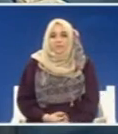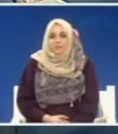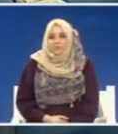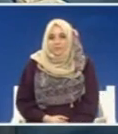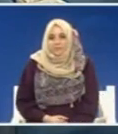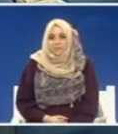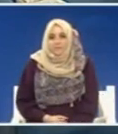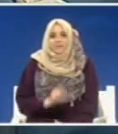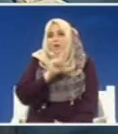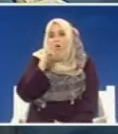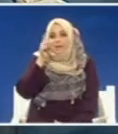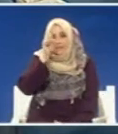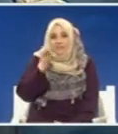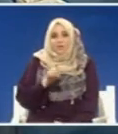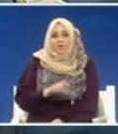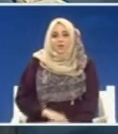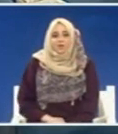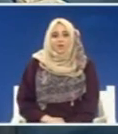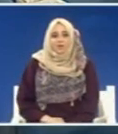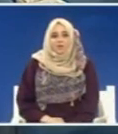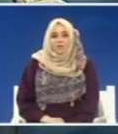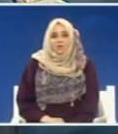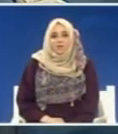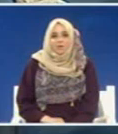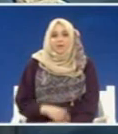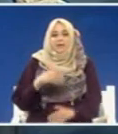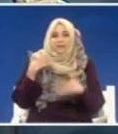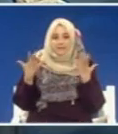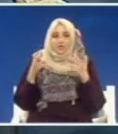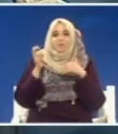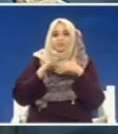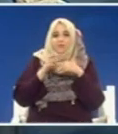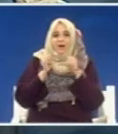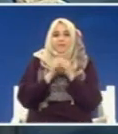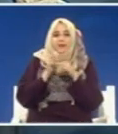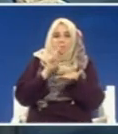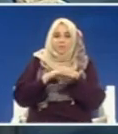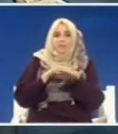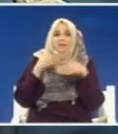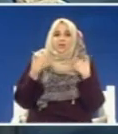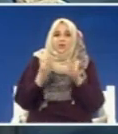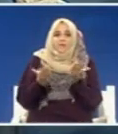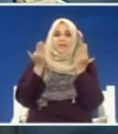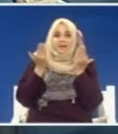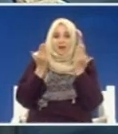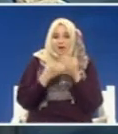سؤال واحد اخر. مرحبا اخت لامي. انا كنت مخطوبه لشرطي كيما انا ومفتحه عليا،